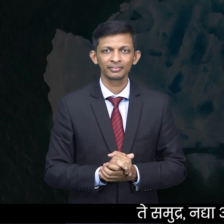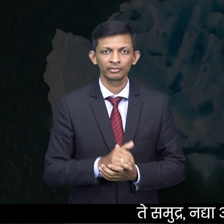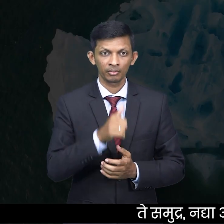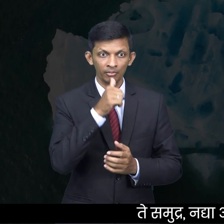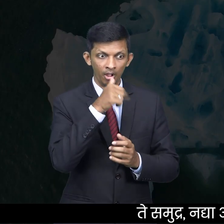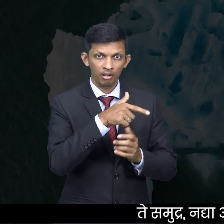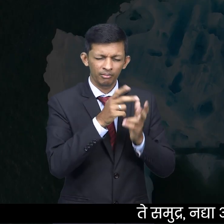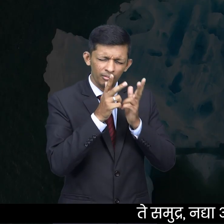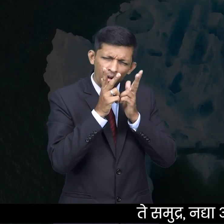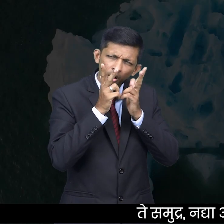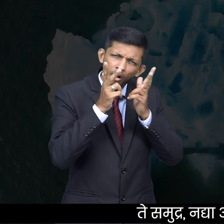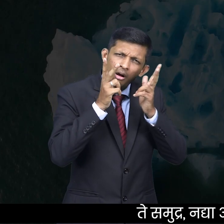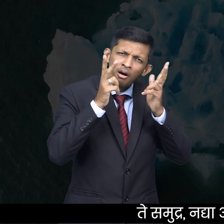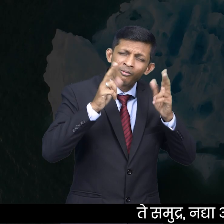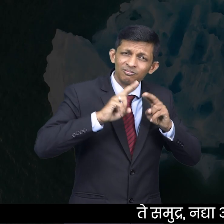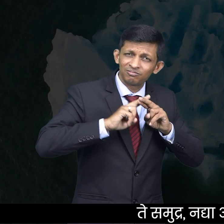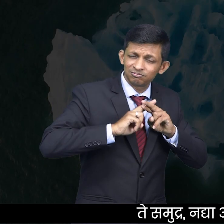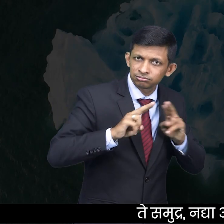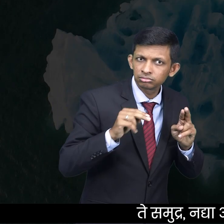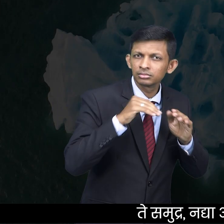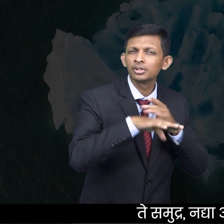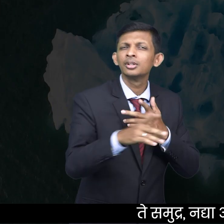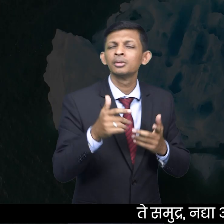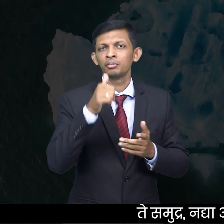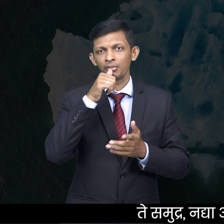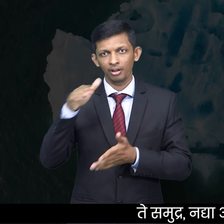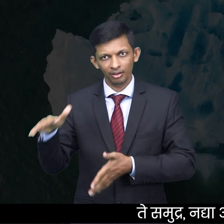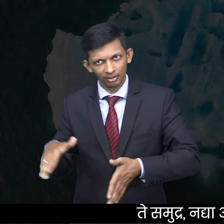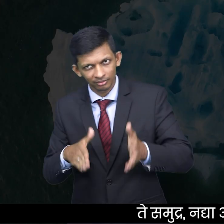ते समुद्र, नद्या आणि तलाव भरते आणि पर्वतांवर बर्फ